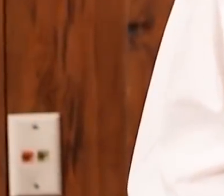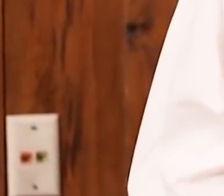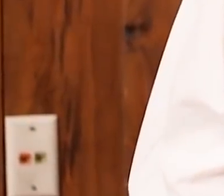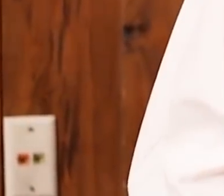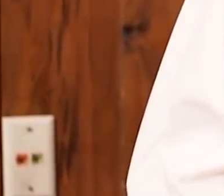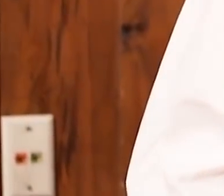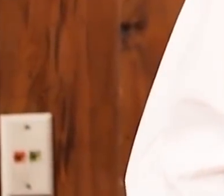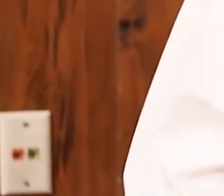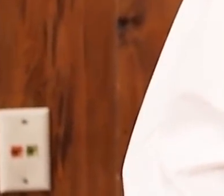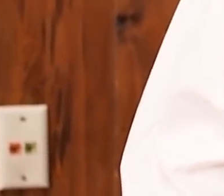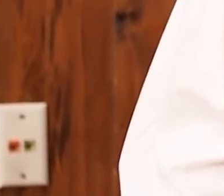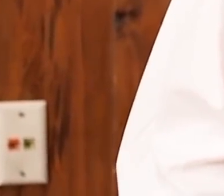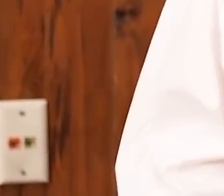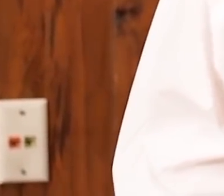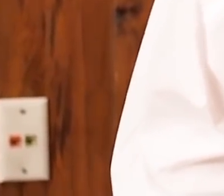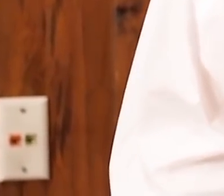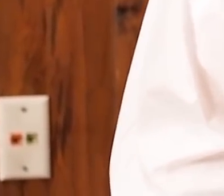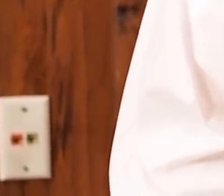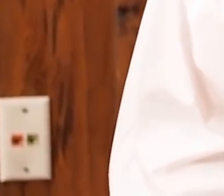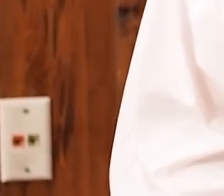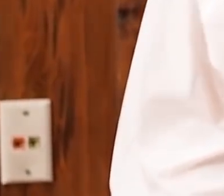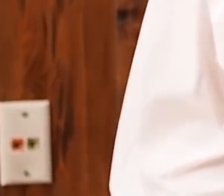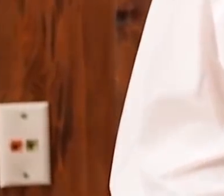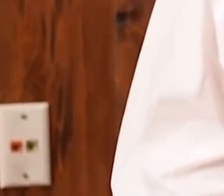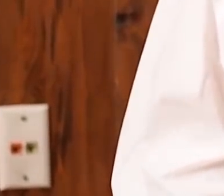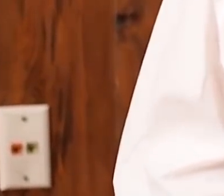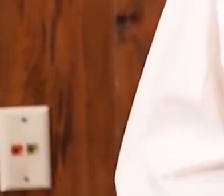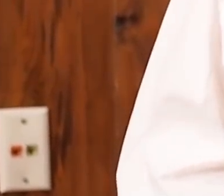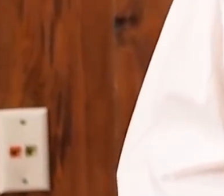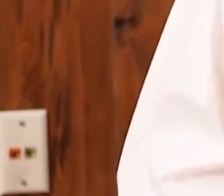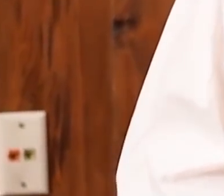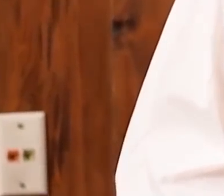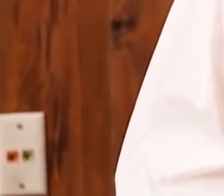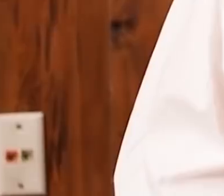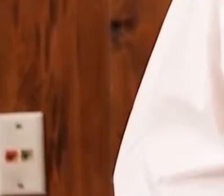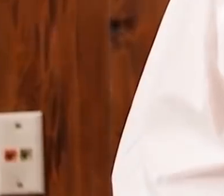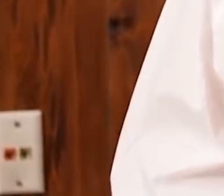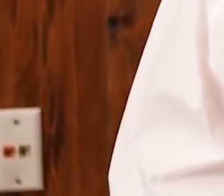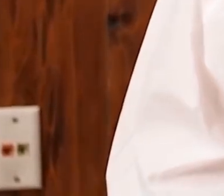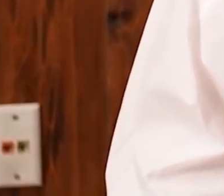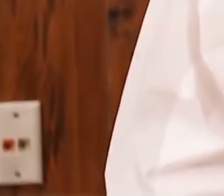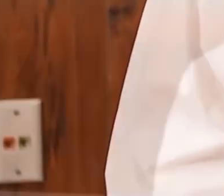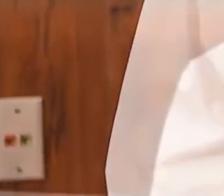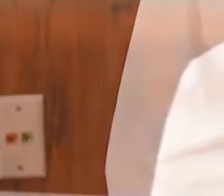करम किए, जो भी मुझ पे तूने